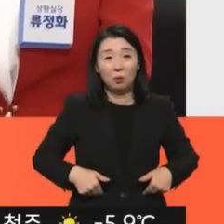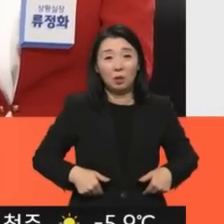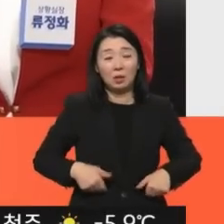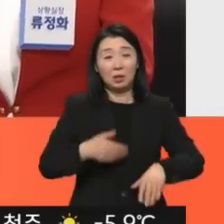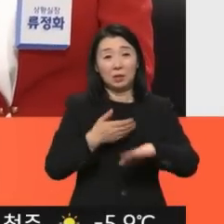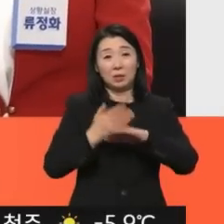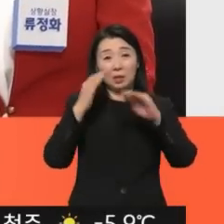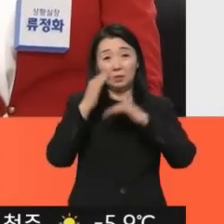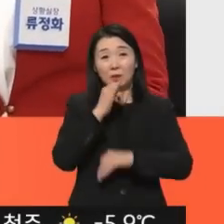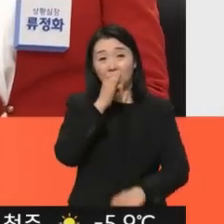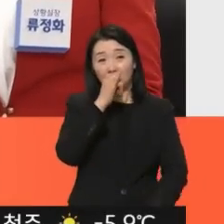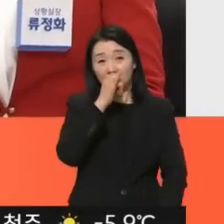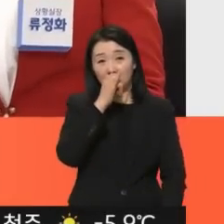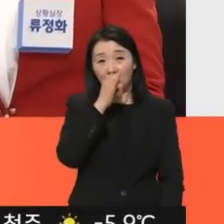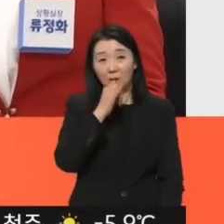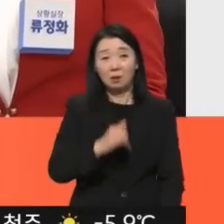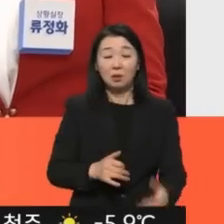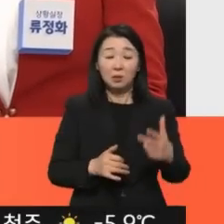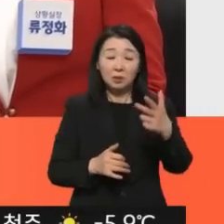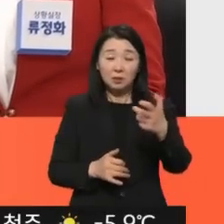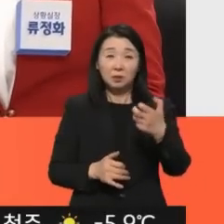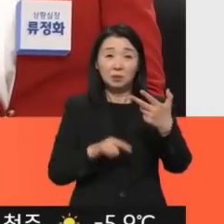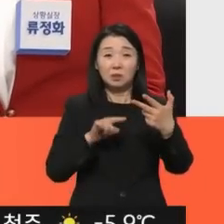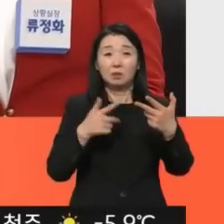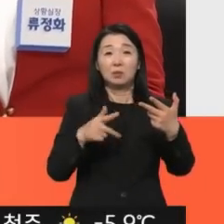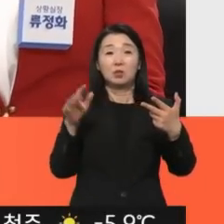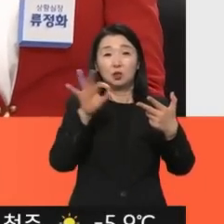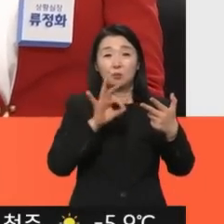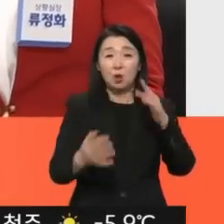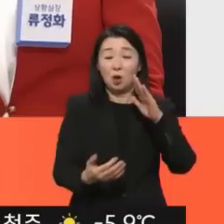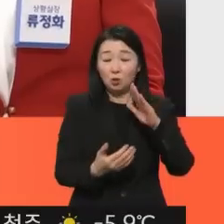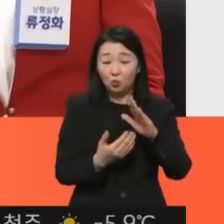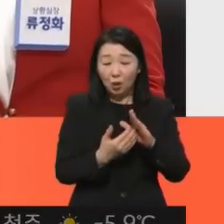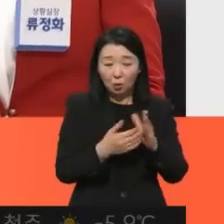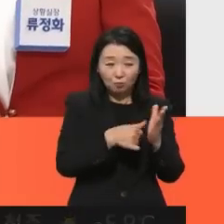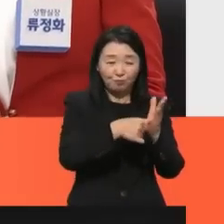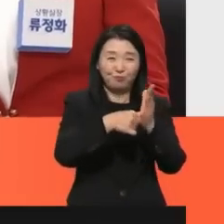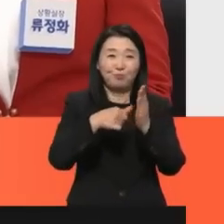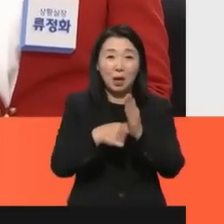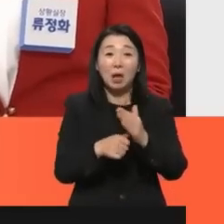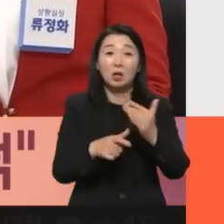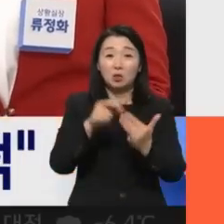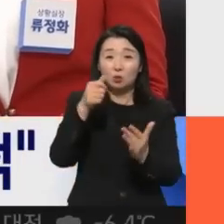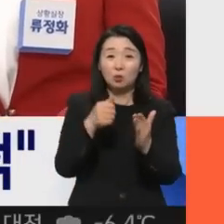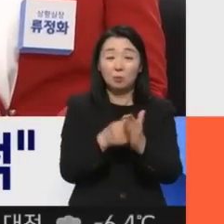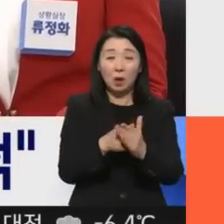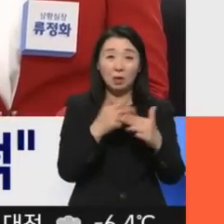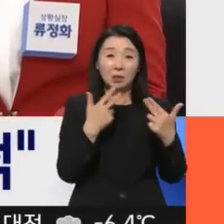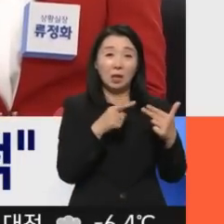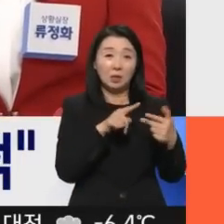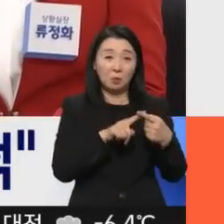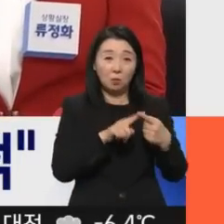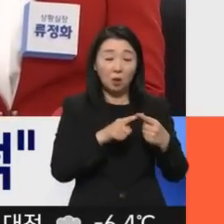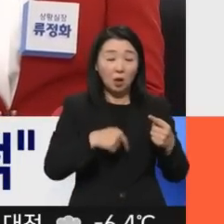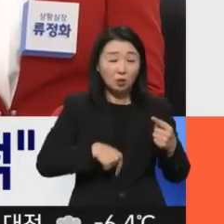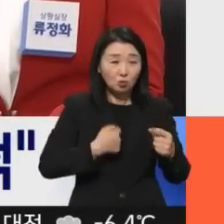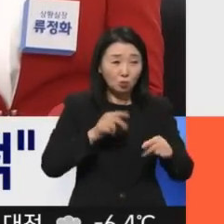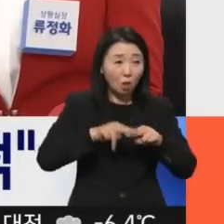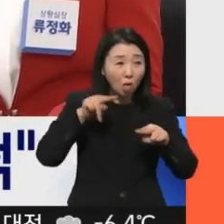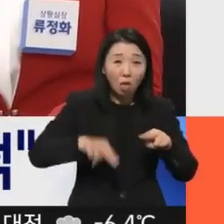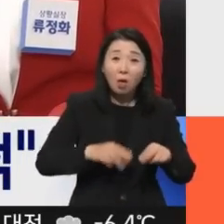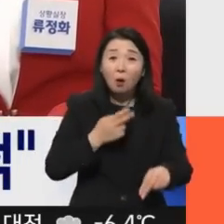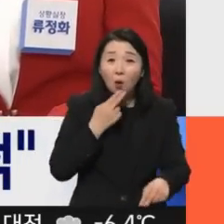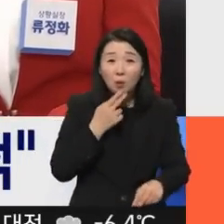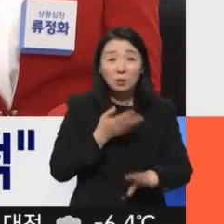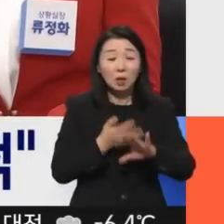다른 이야기도 했습니다. 77.7%의 최고 득표율로 선출된 당대표가 스스로 거취 포명을 하지 않는데 다른